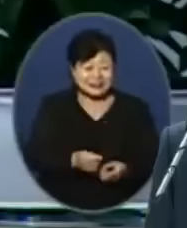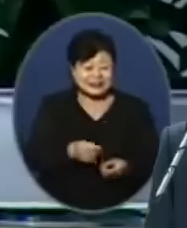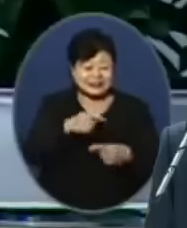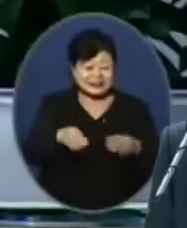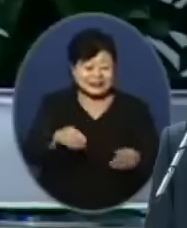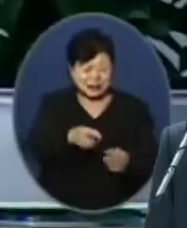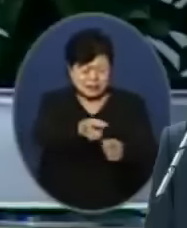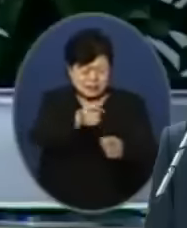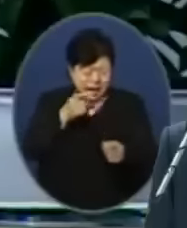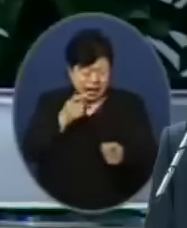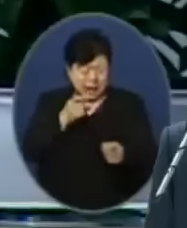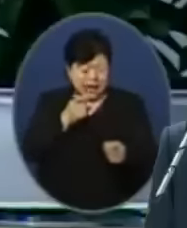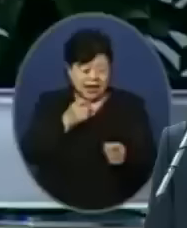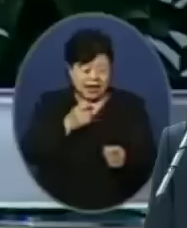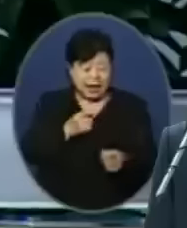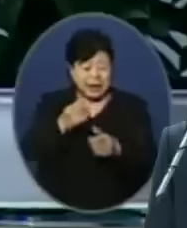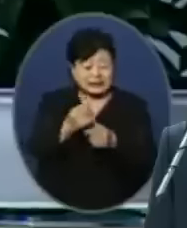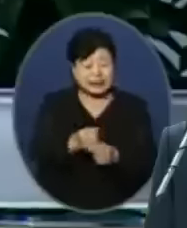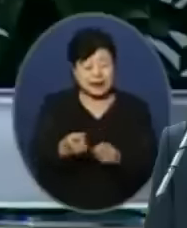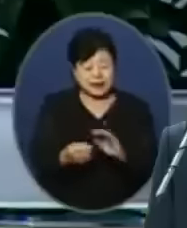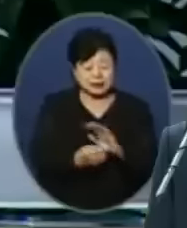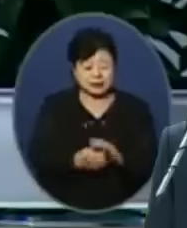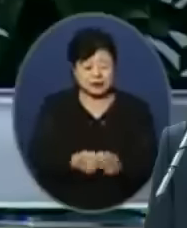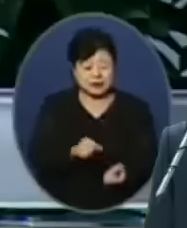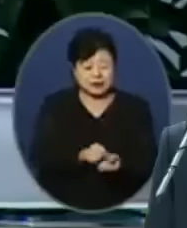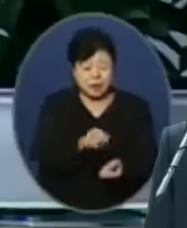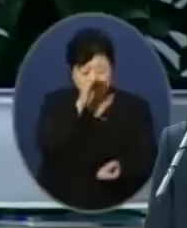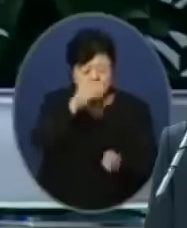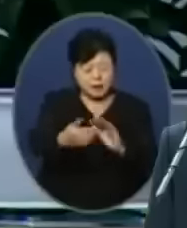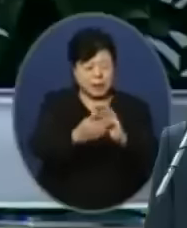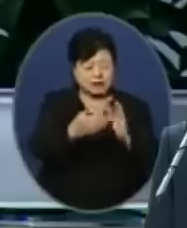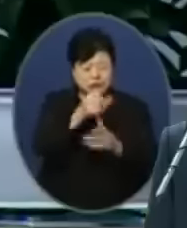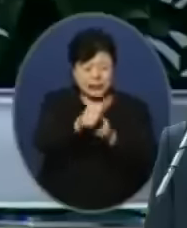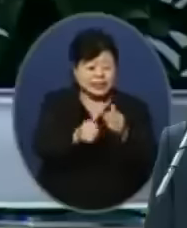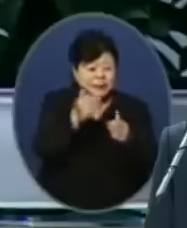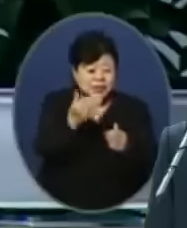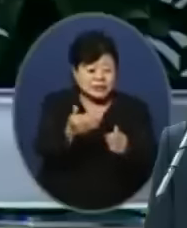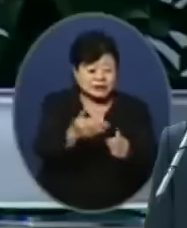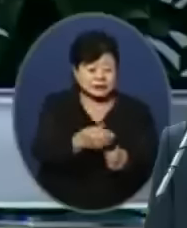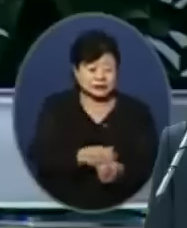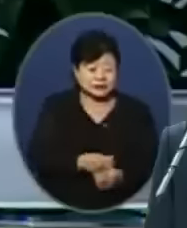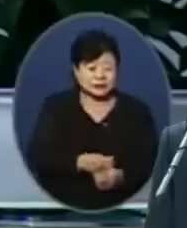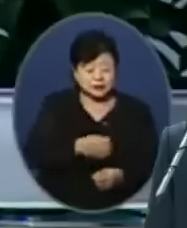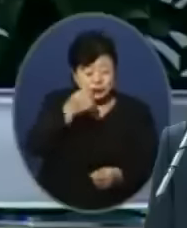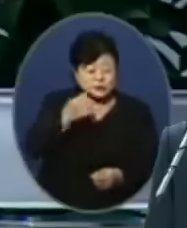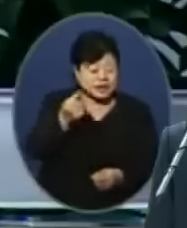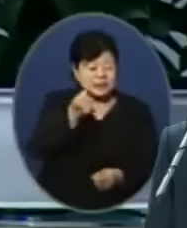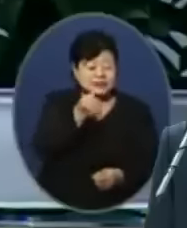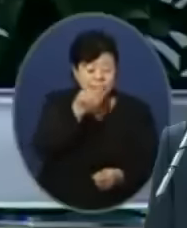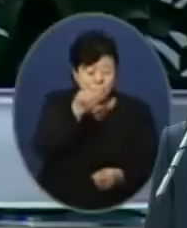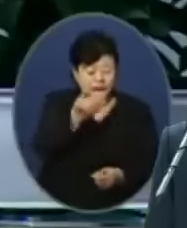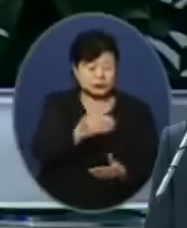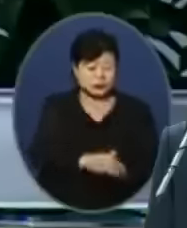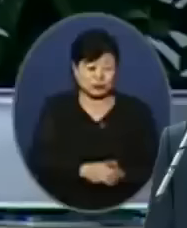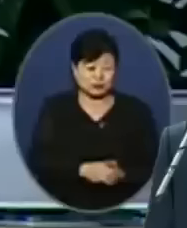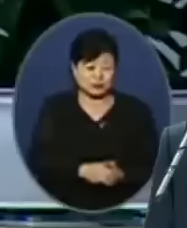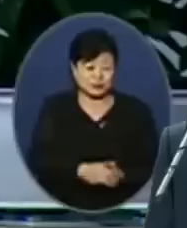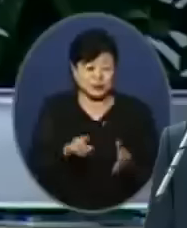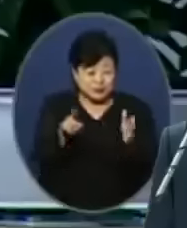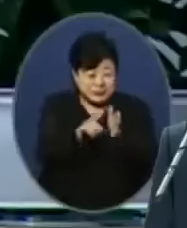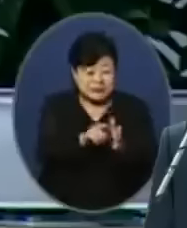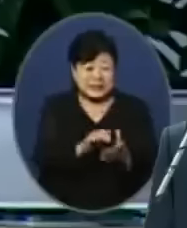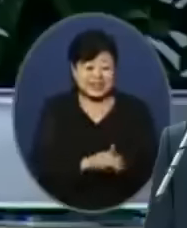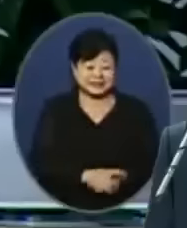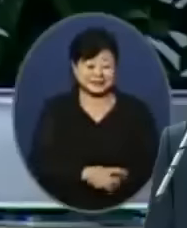잡으려고 해도 지켜주시고 연병에 보호해 주신 하나님을 꿈꿀 수 있게 되고 그러면